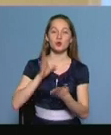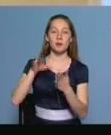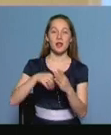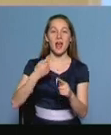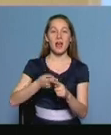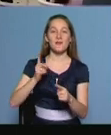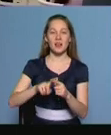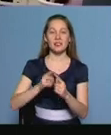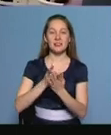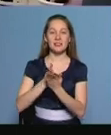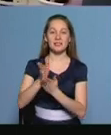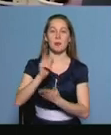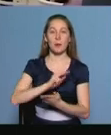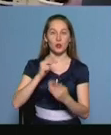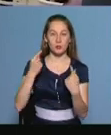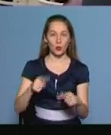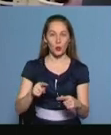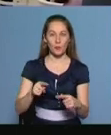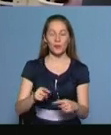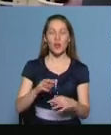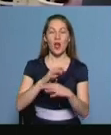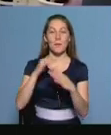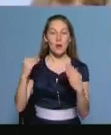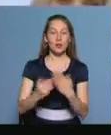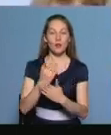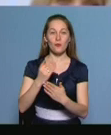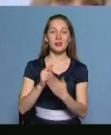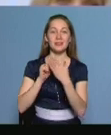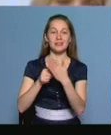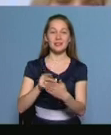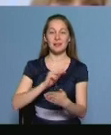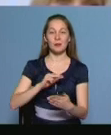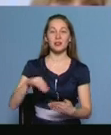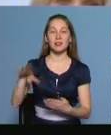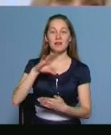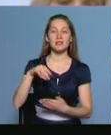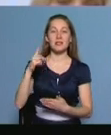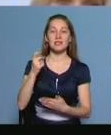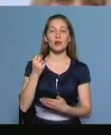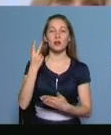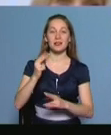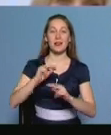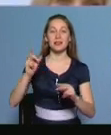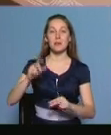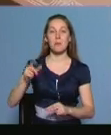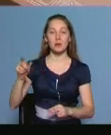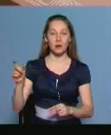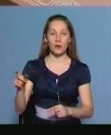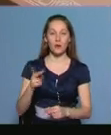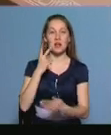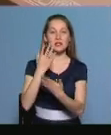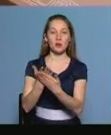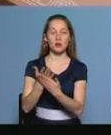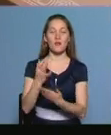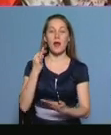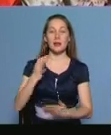экосистеме работать по-другому. Работать по-другому, по-новому сегодня нацелены все 113 лауреатов педагогических смотров. Тем более, что